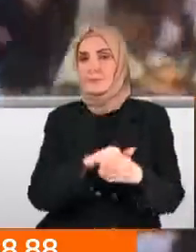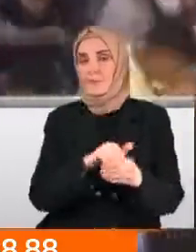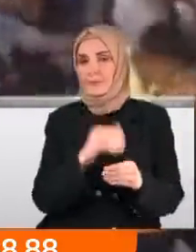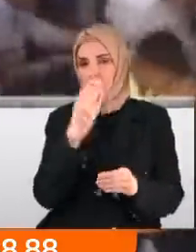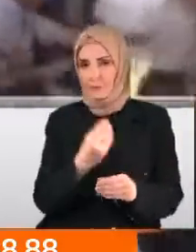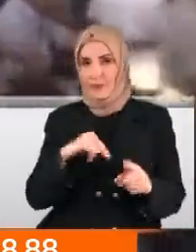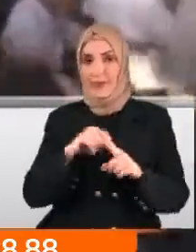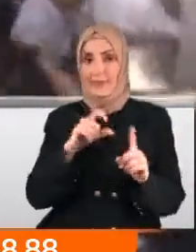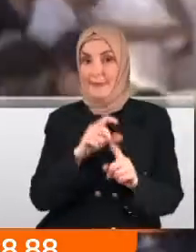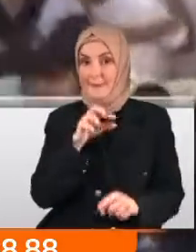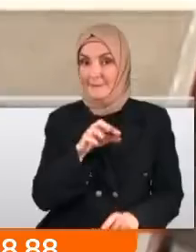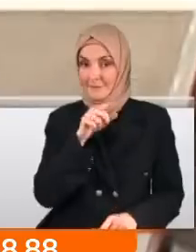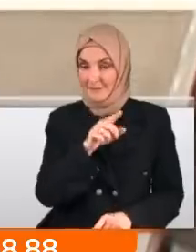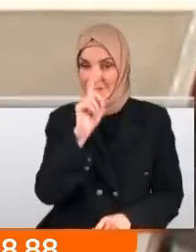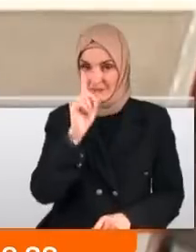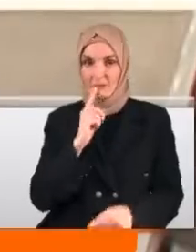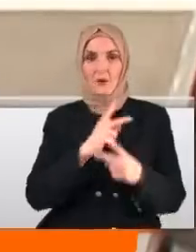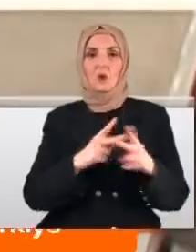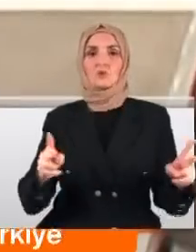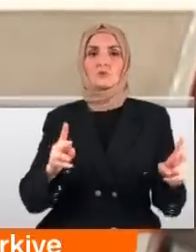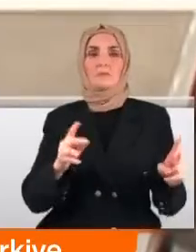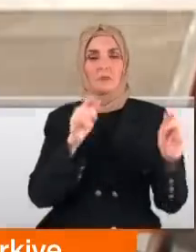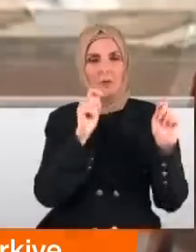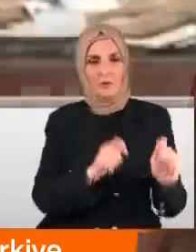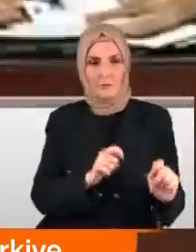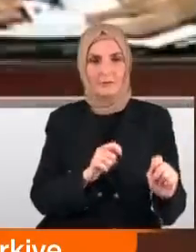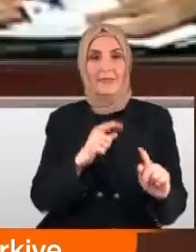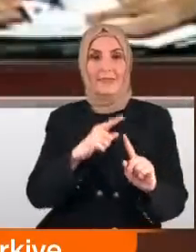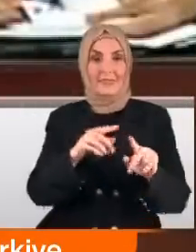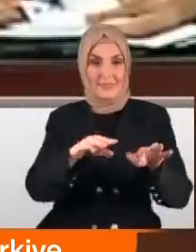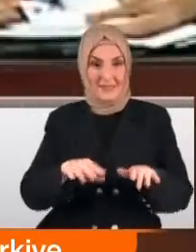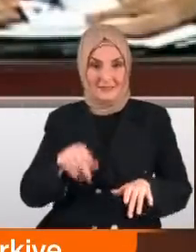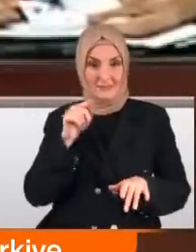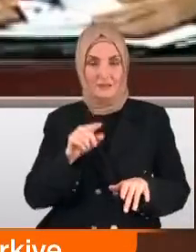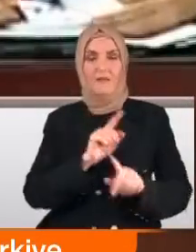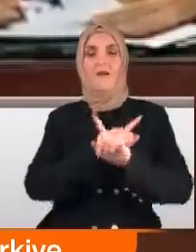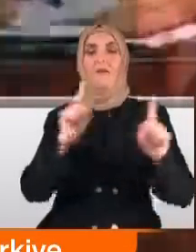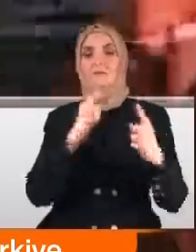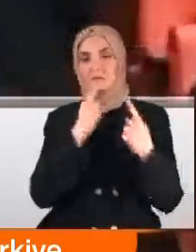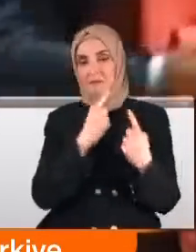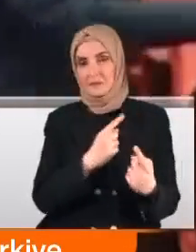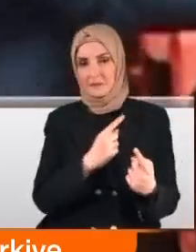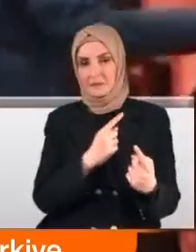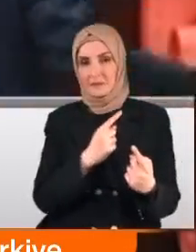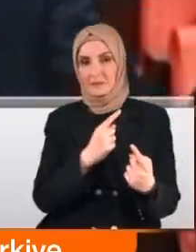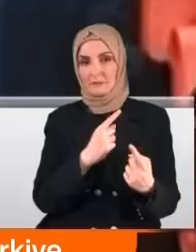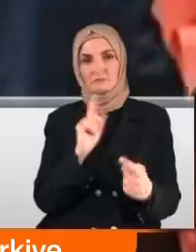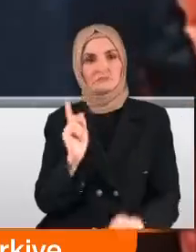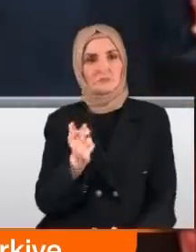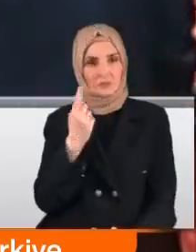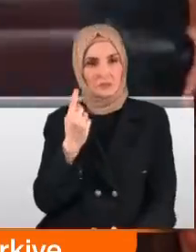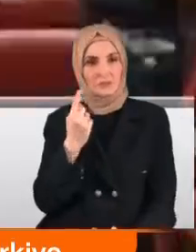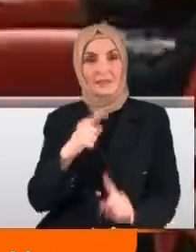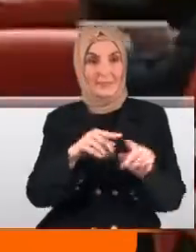açıklamalarıyla tavrını koydu, sonra da tezkereye hayır dedi. Ama daha da ilginci, o tezkereye CHP'nin de hayır oyu